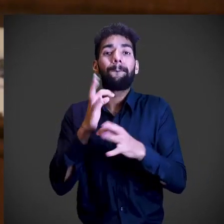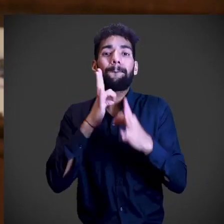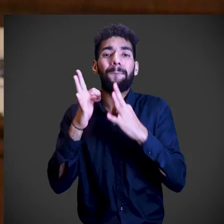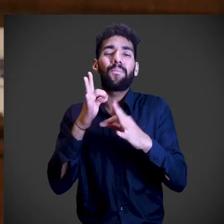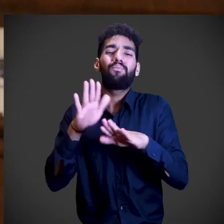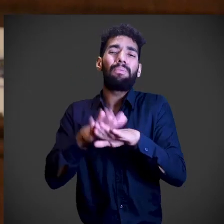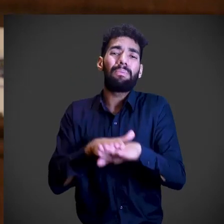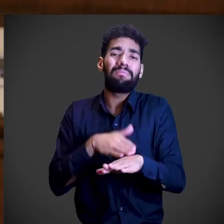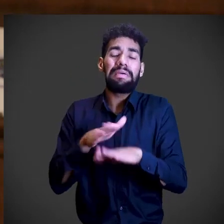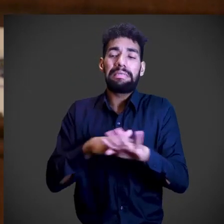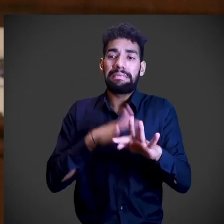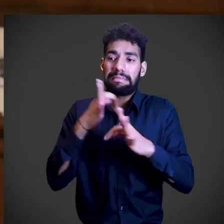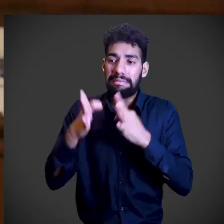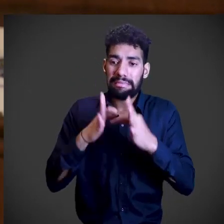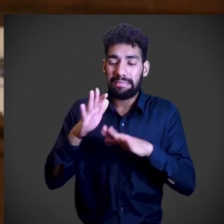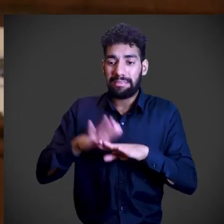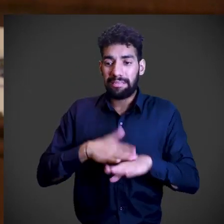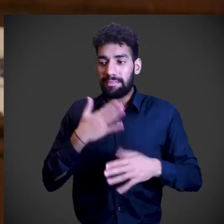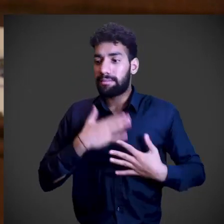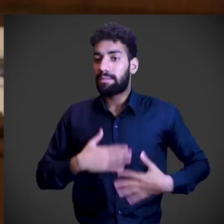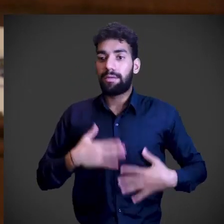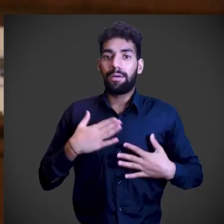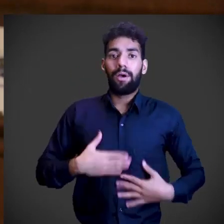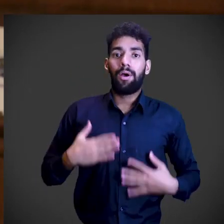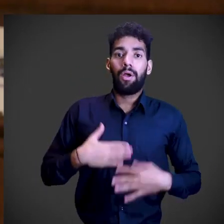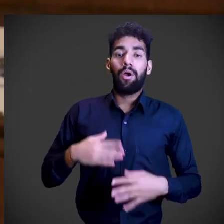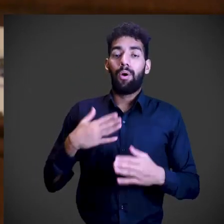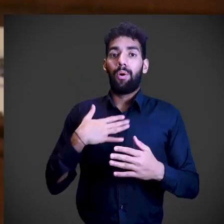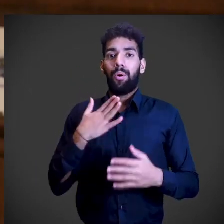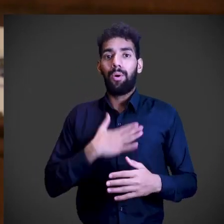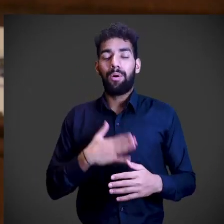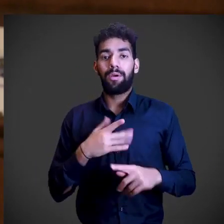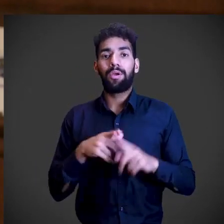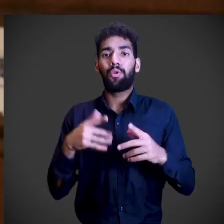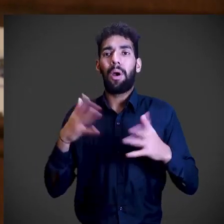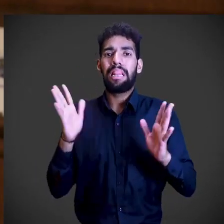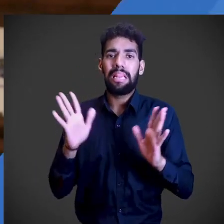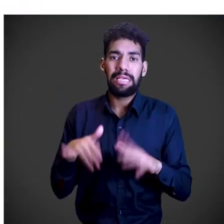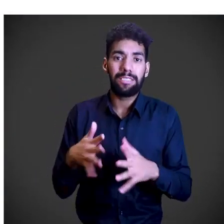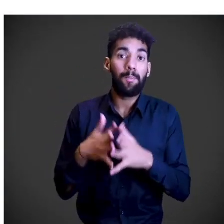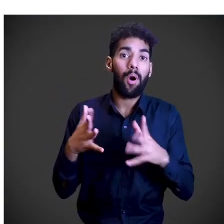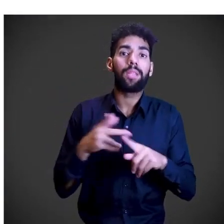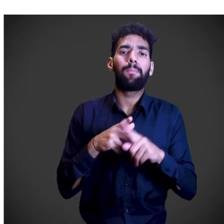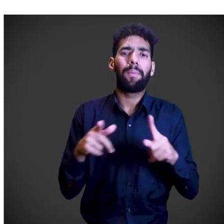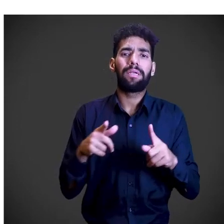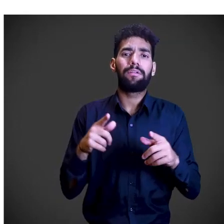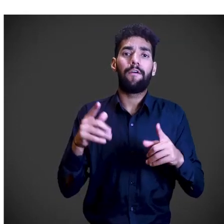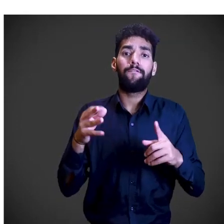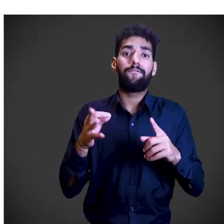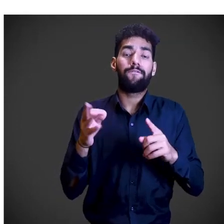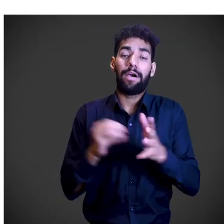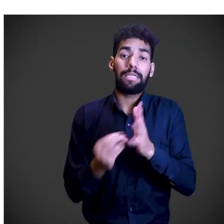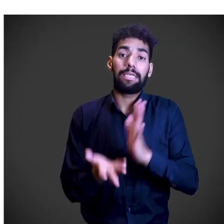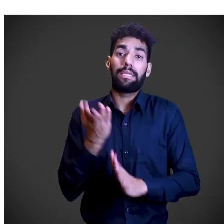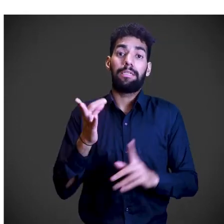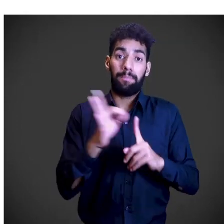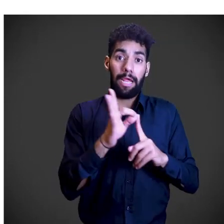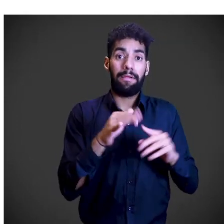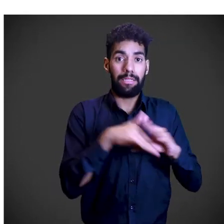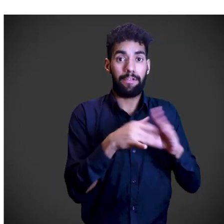स्लो होता है और उसका कौम को इतना फ़ायदा नहीं होता जितनी चीज़ें प्राइवेट सेक्टर को छोड़ दें।